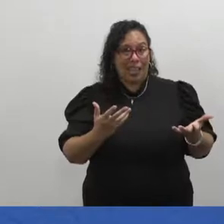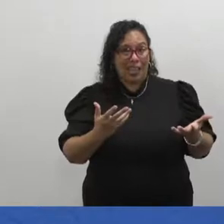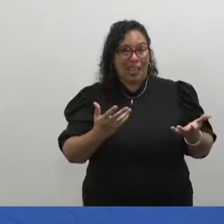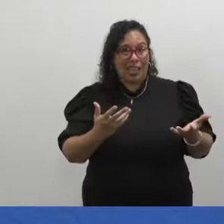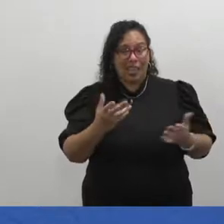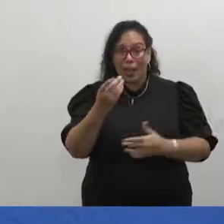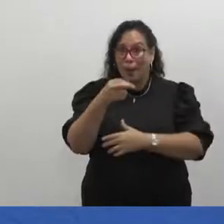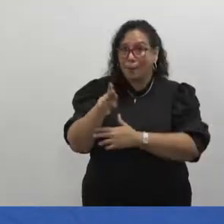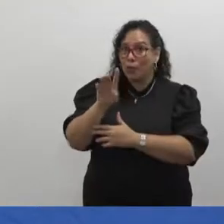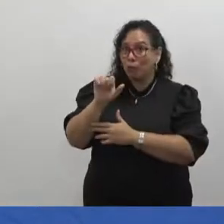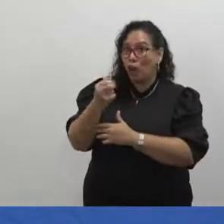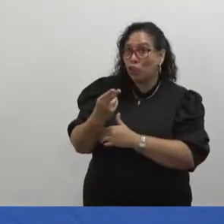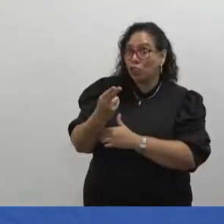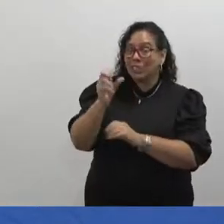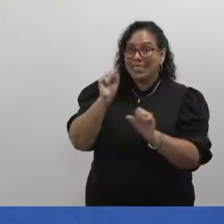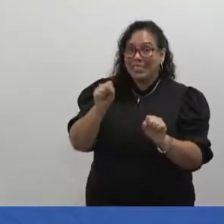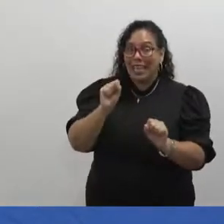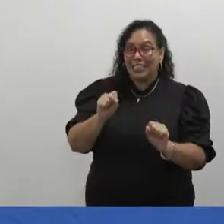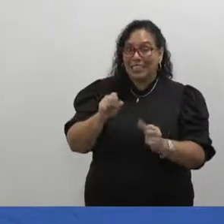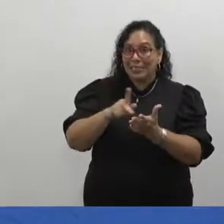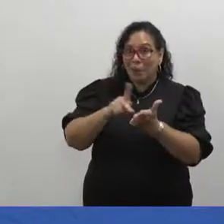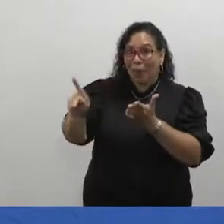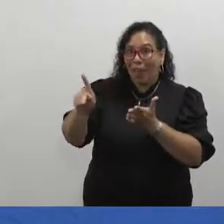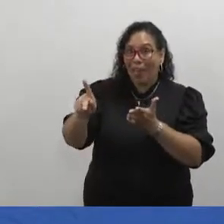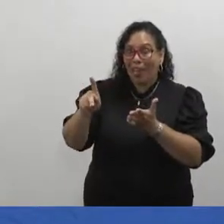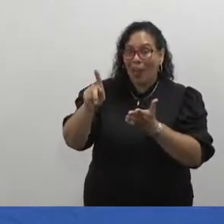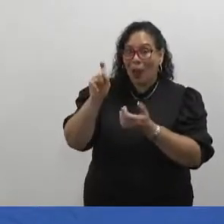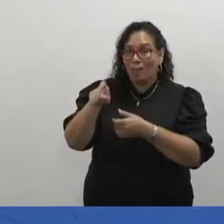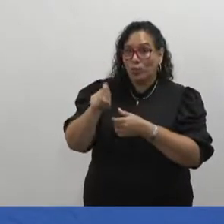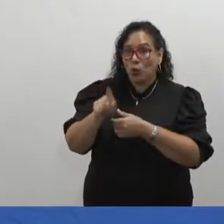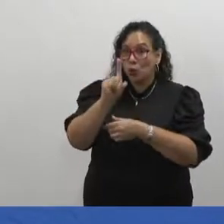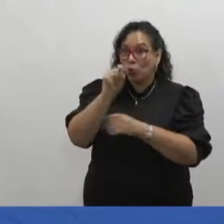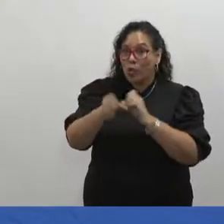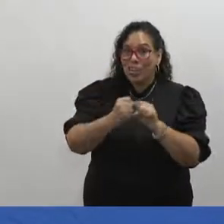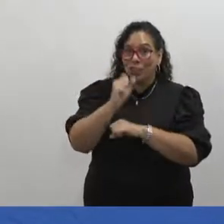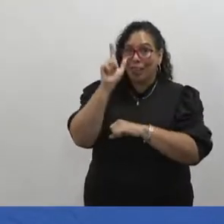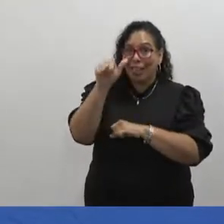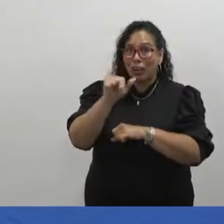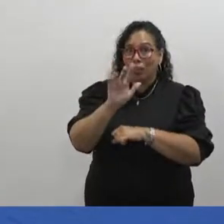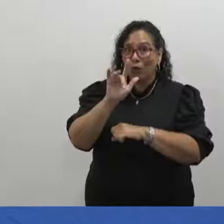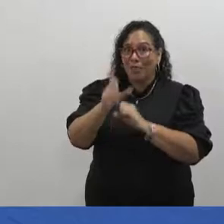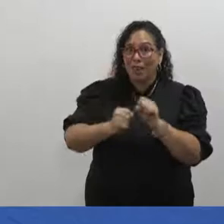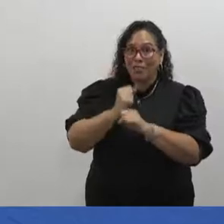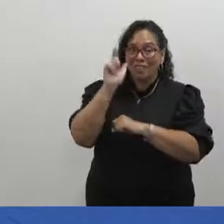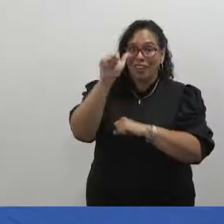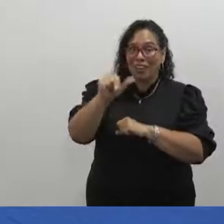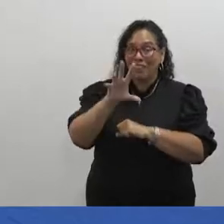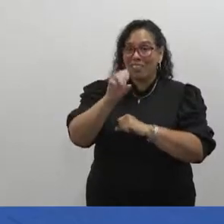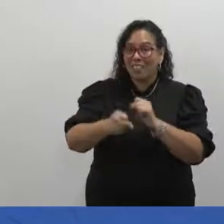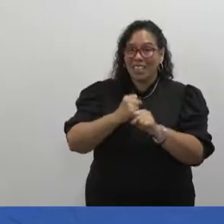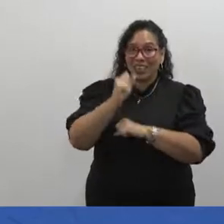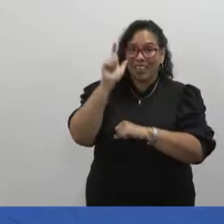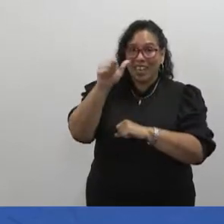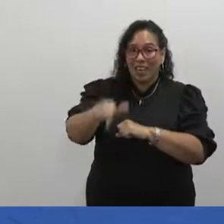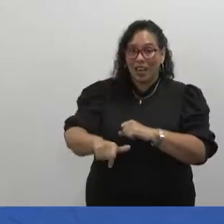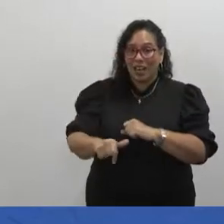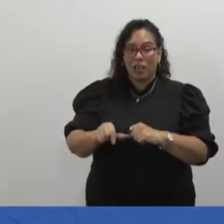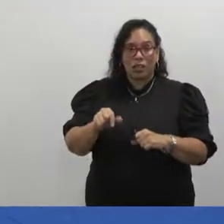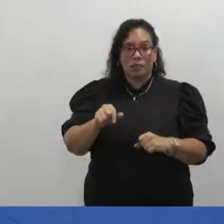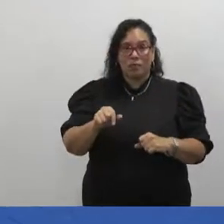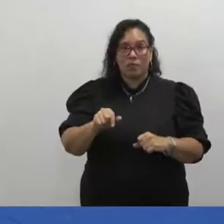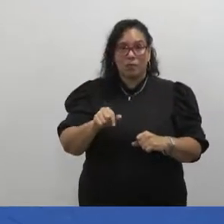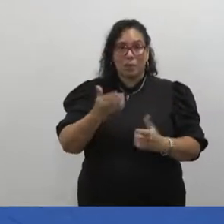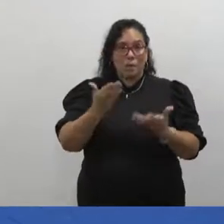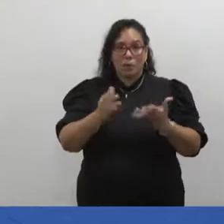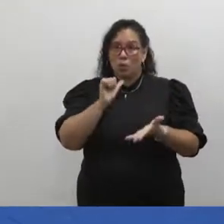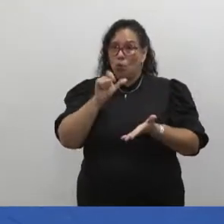nghe đam bay chấm đôi nhau miền địa bàn rạp hiện nó cứ bị thời ca lôi nó cứ sầm làm phèm đom từ một